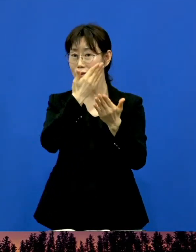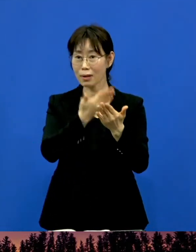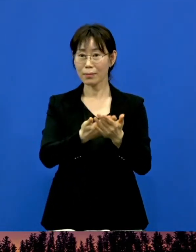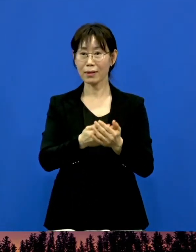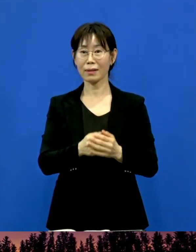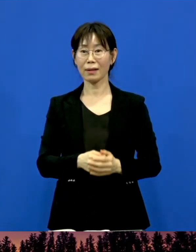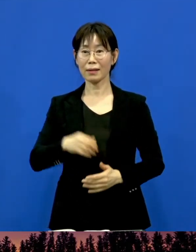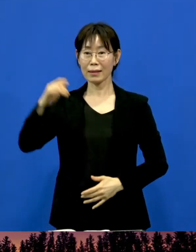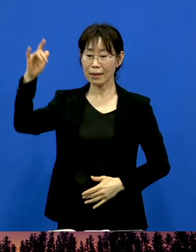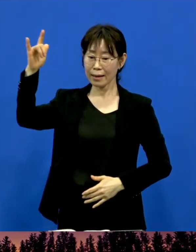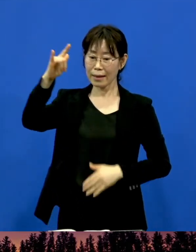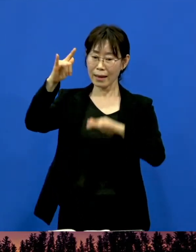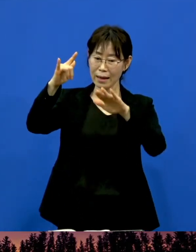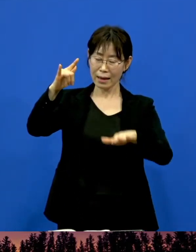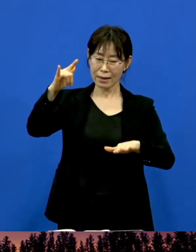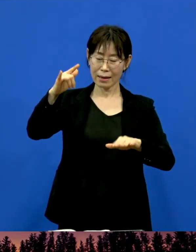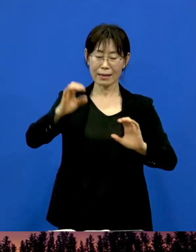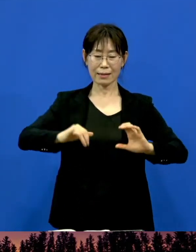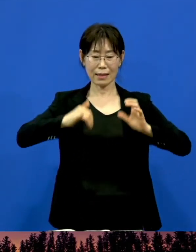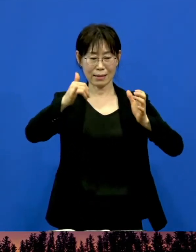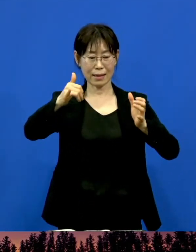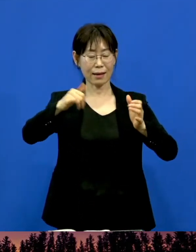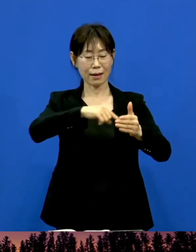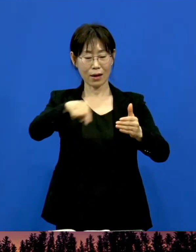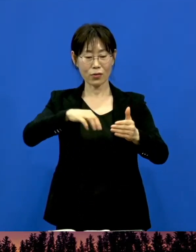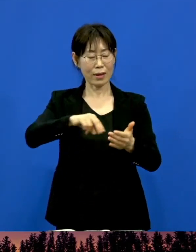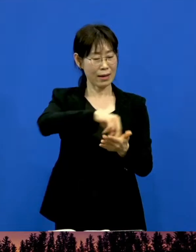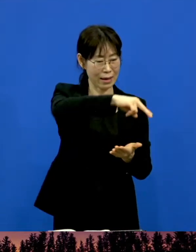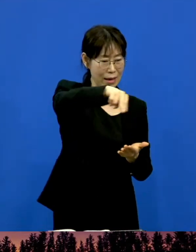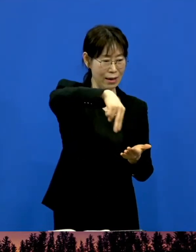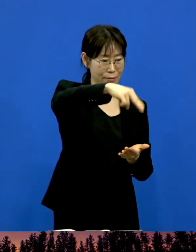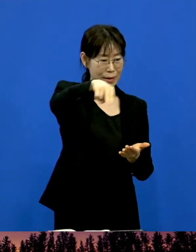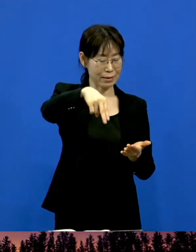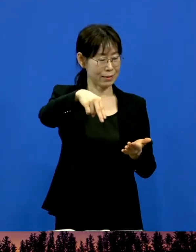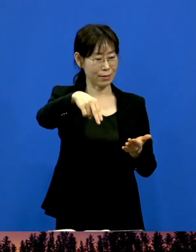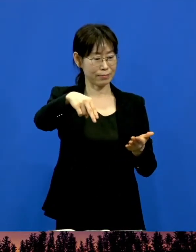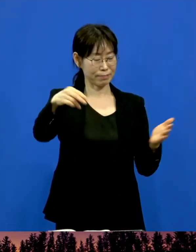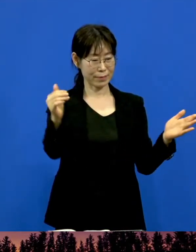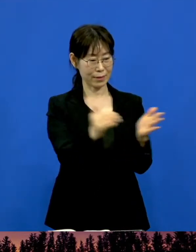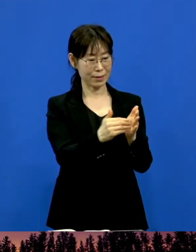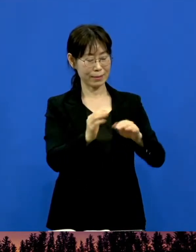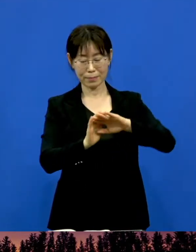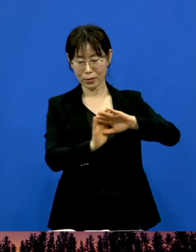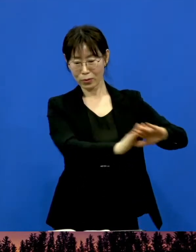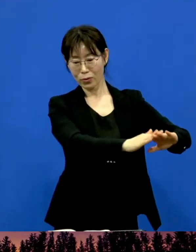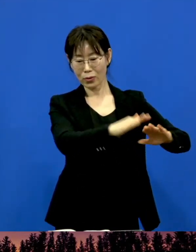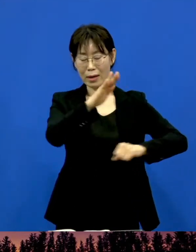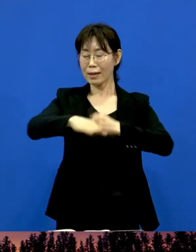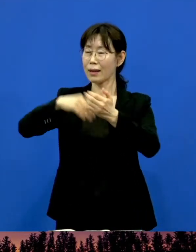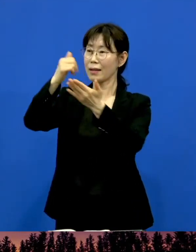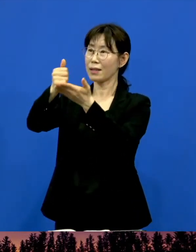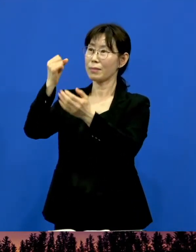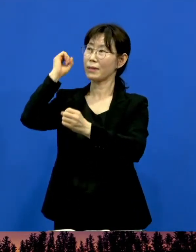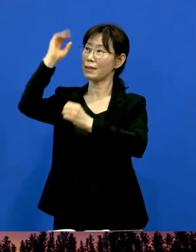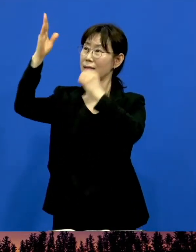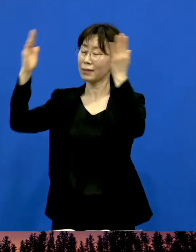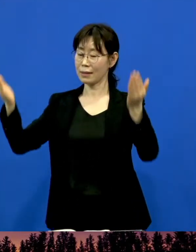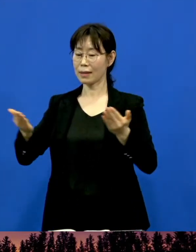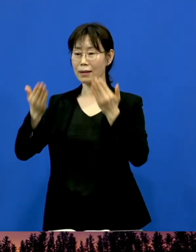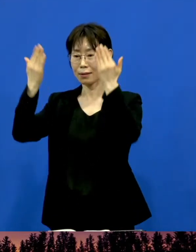해 아래에서 헤매는 삶을 정리하고 해를 만드신 그 하나님을 찬양하는 거예요.